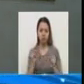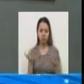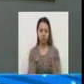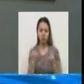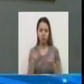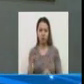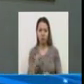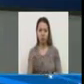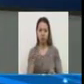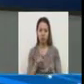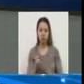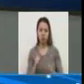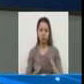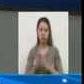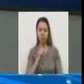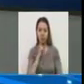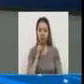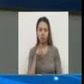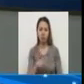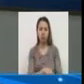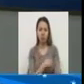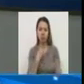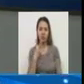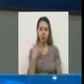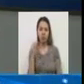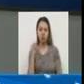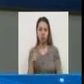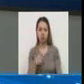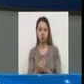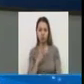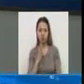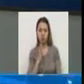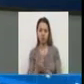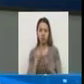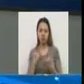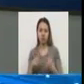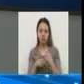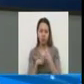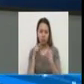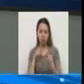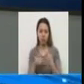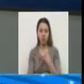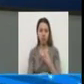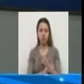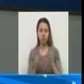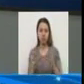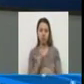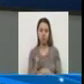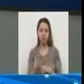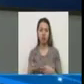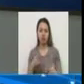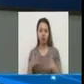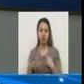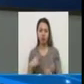күні облыс орталығындағы студент жастардың ұзын саны 25 мыңға жуықтайды. Сыбайлас жемқорлықпен күрес тақырыбына арналған тәрбиелік